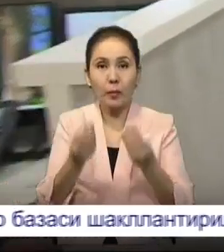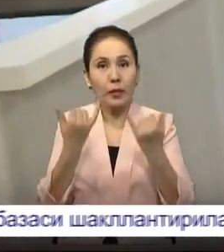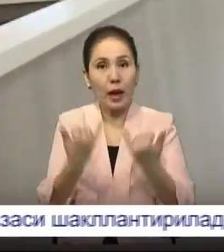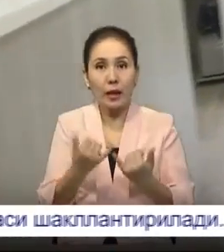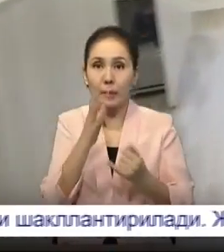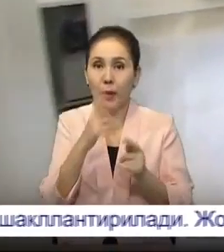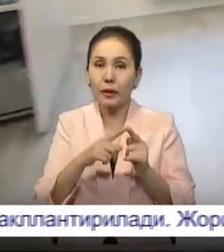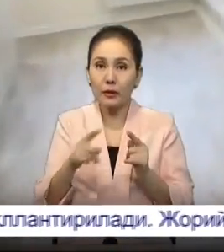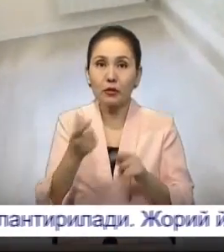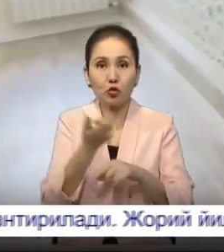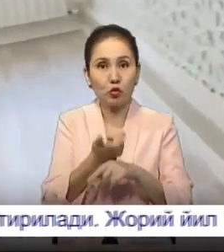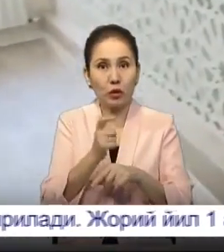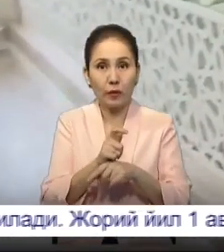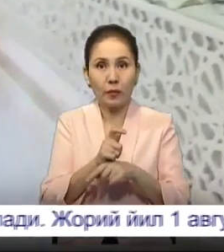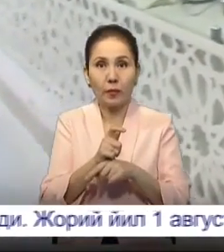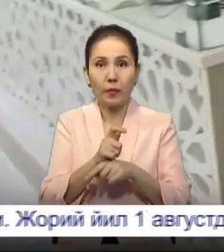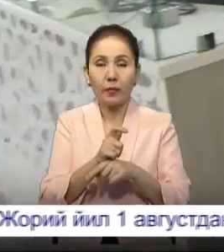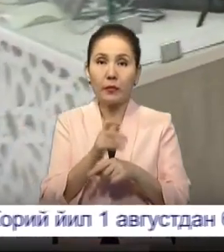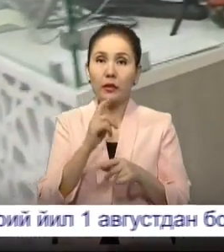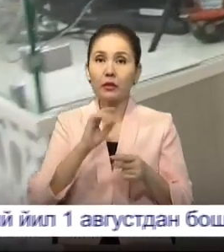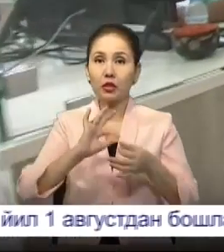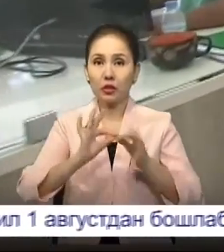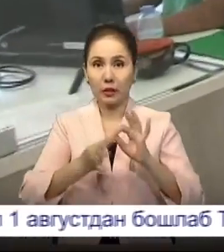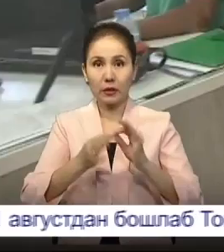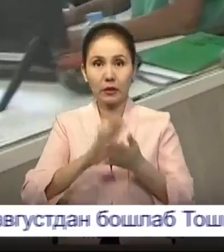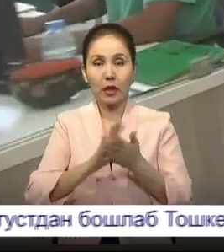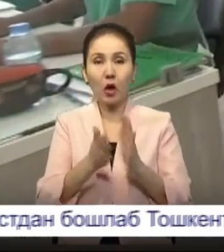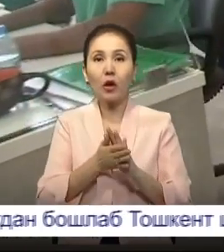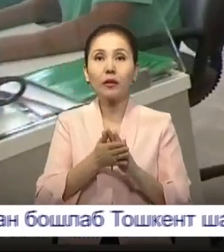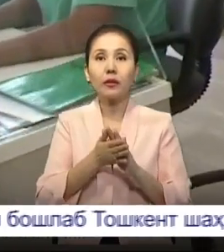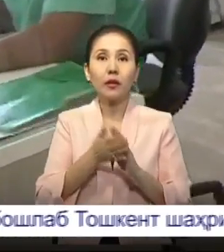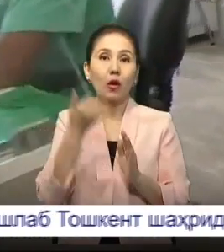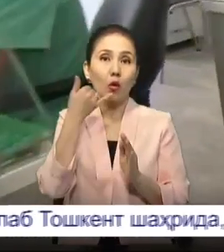paytda juda ham bir tig'iz jarayon, chunki